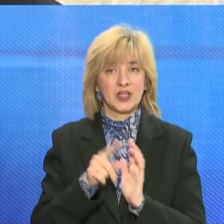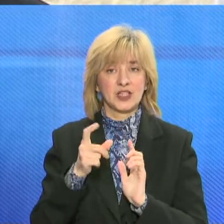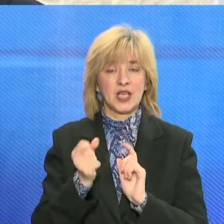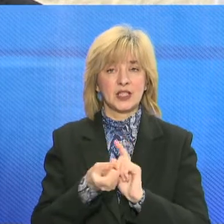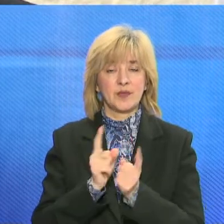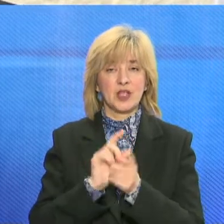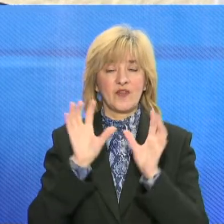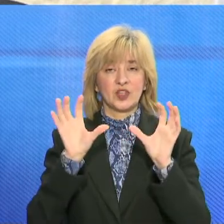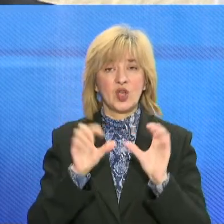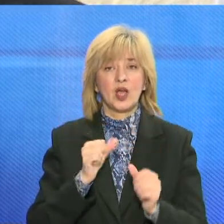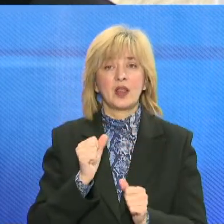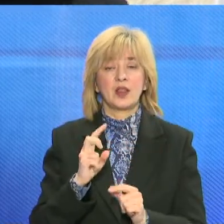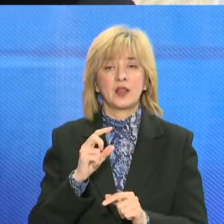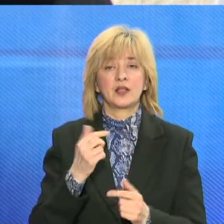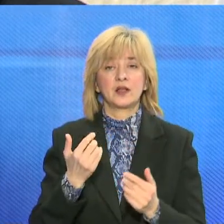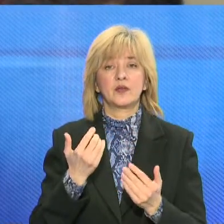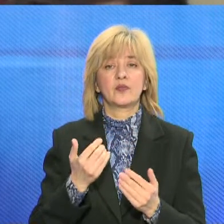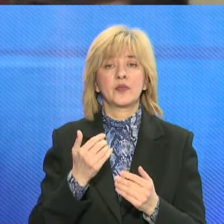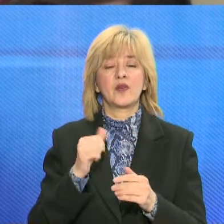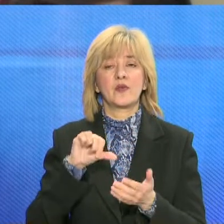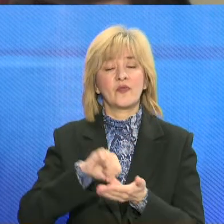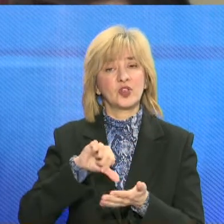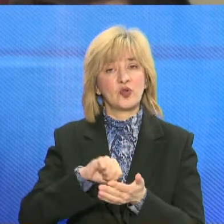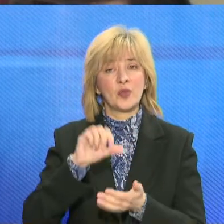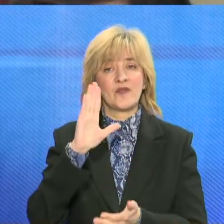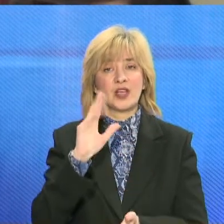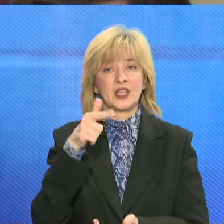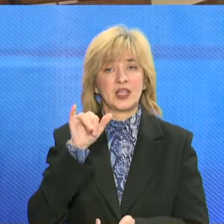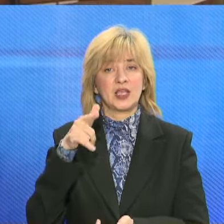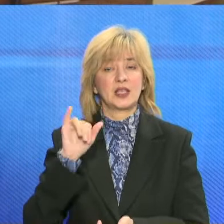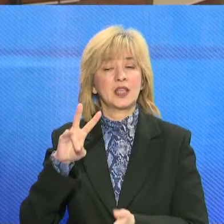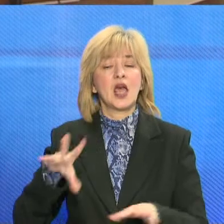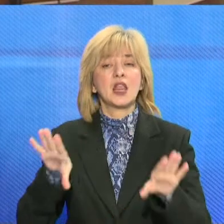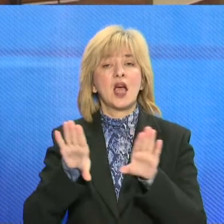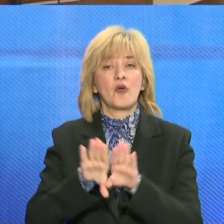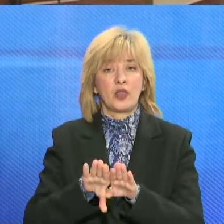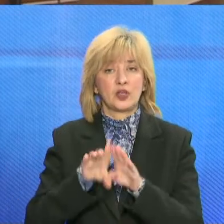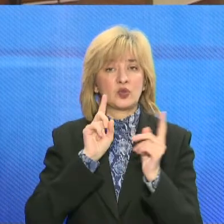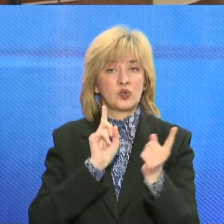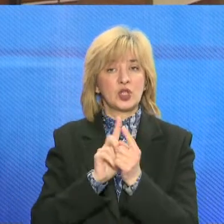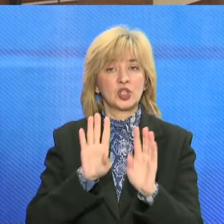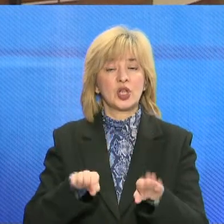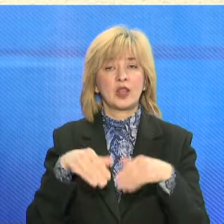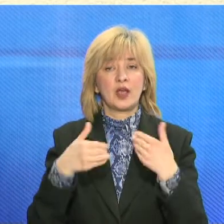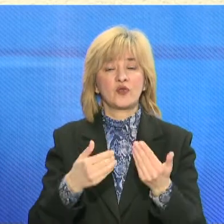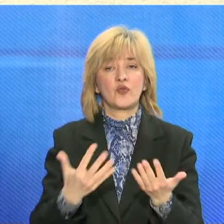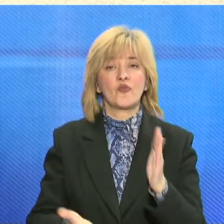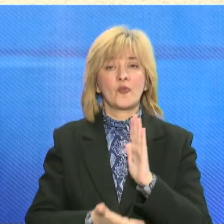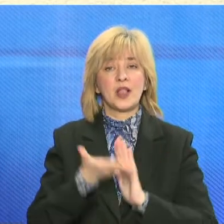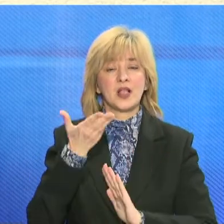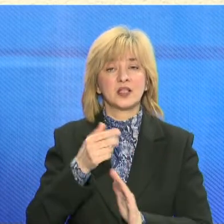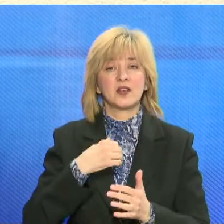Купаловского запрошенным спикером выступил Вадим Гігін. Як подкреслил гость, такие встречи дают возможность узнать важные вопросы, с